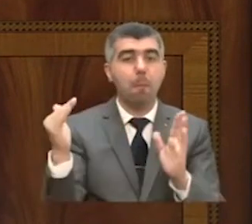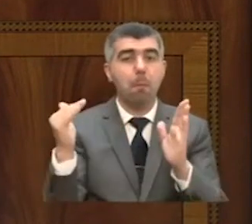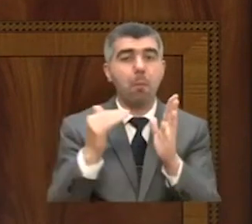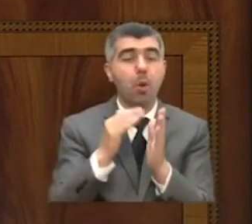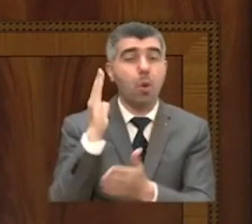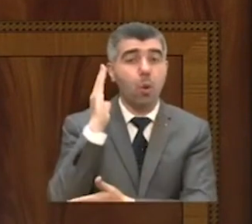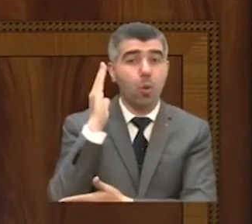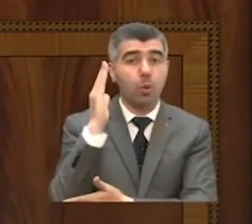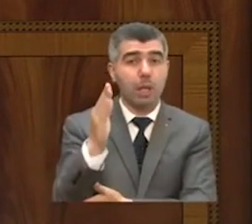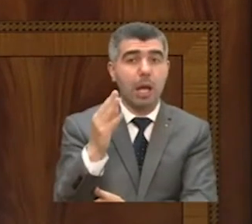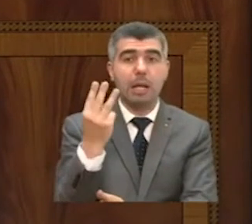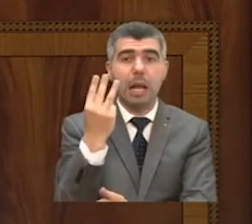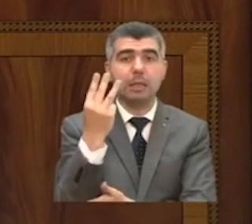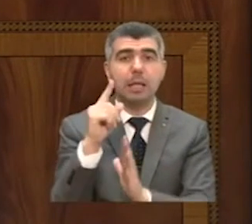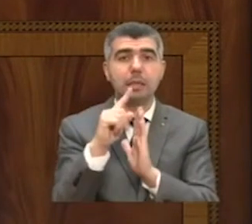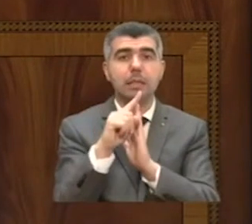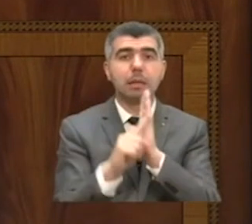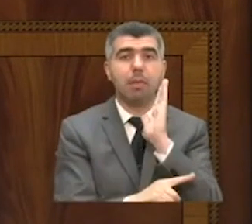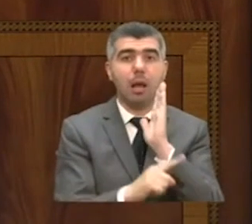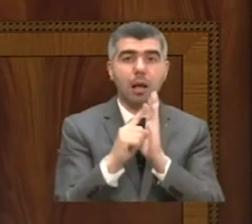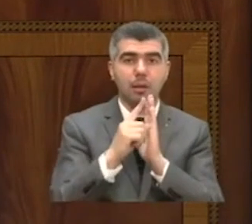في ظرف 3 ديال الأسابيع.